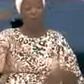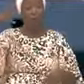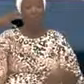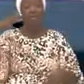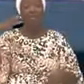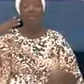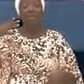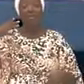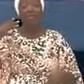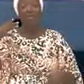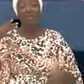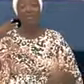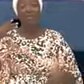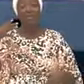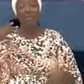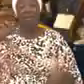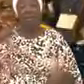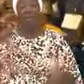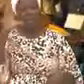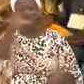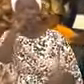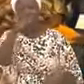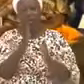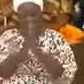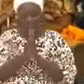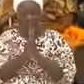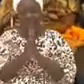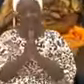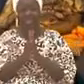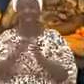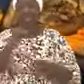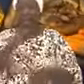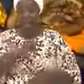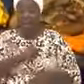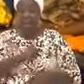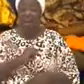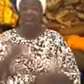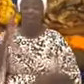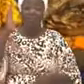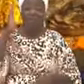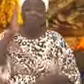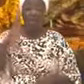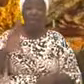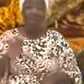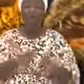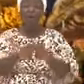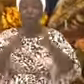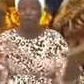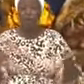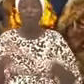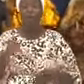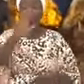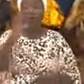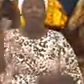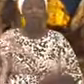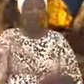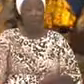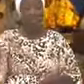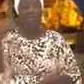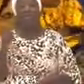j'aie raté votre amen j'ouvrirai vous c'est pure que